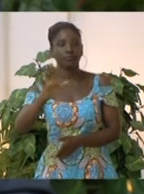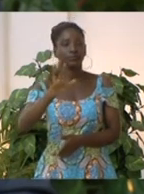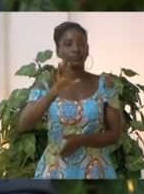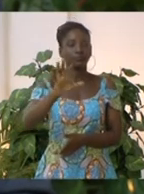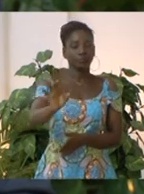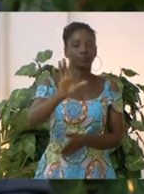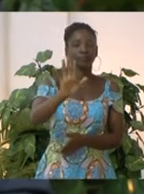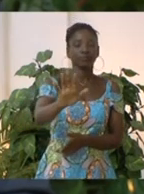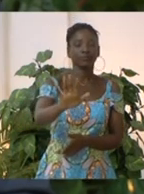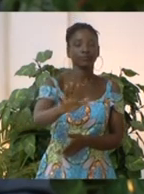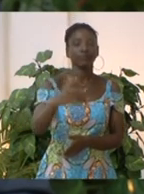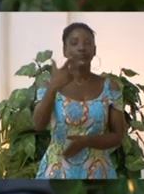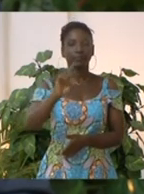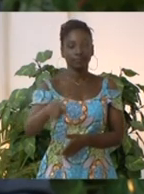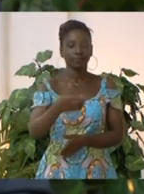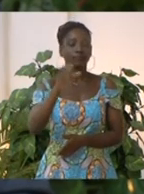295, soit